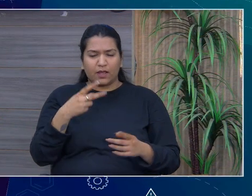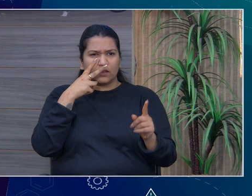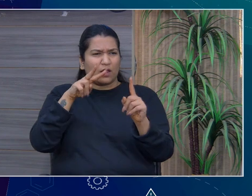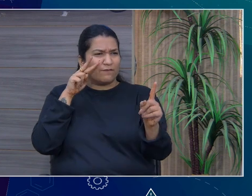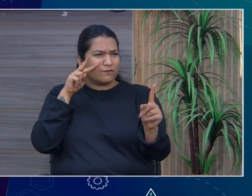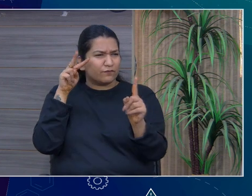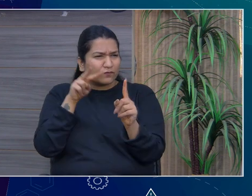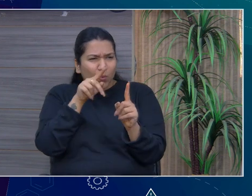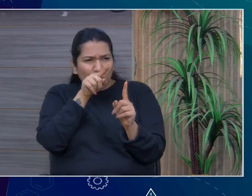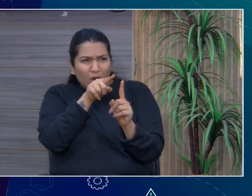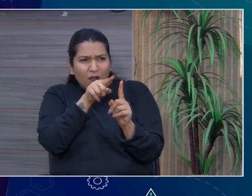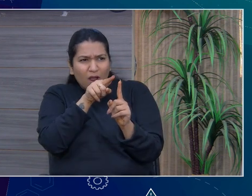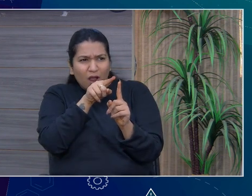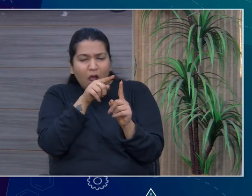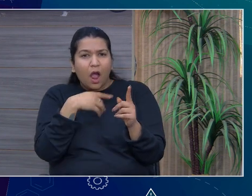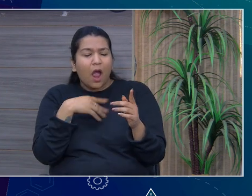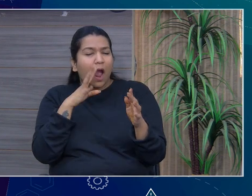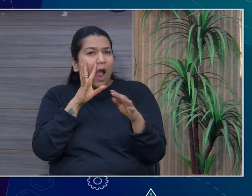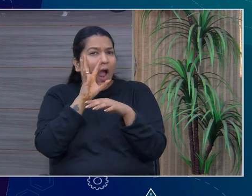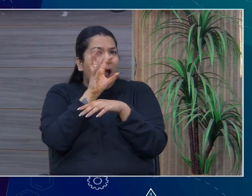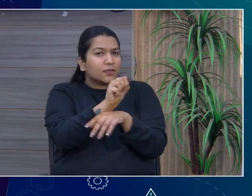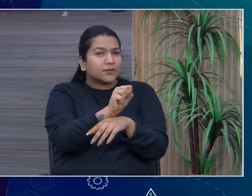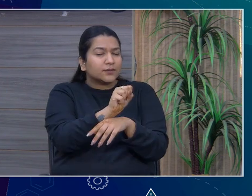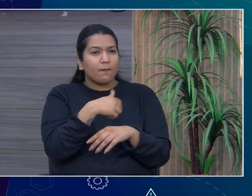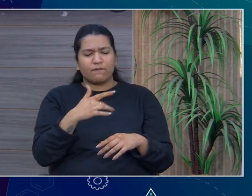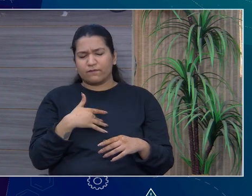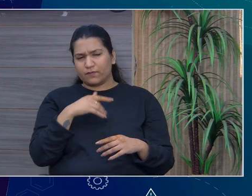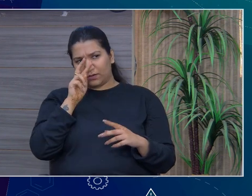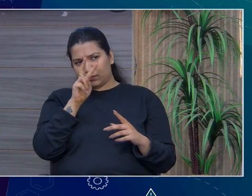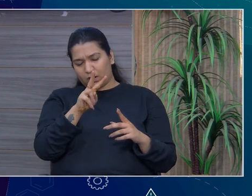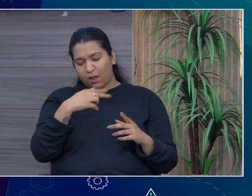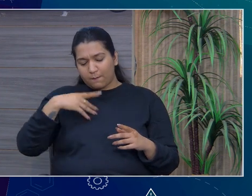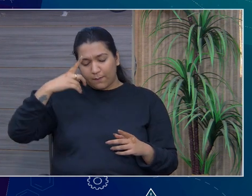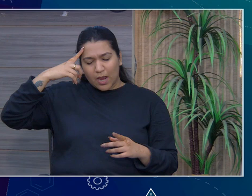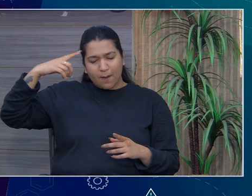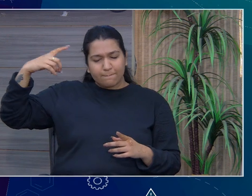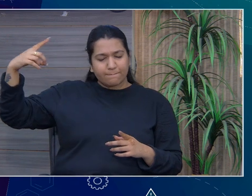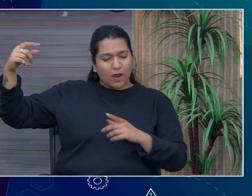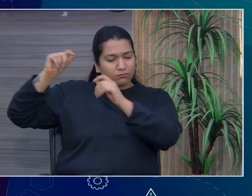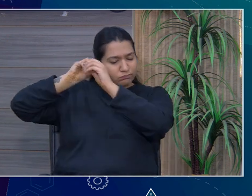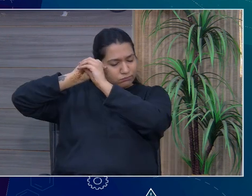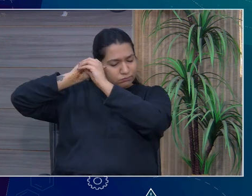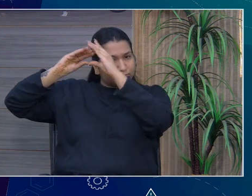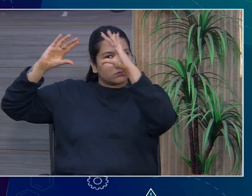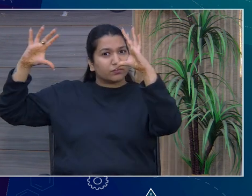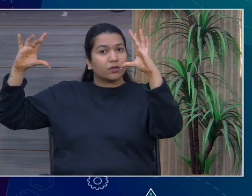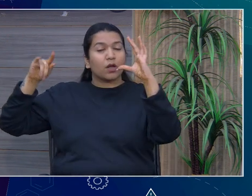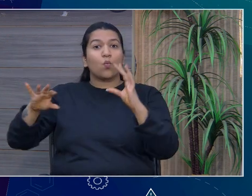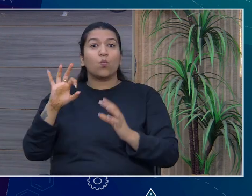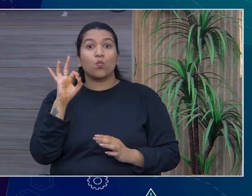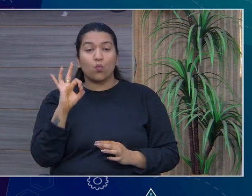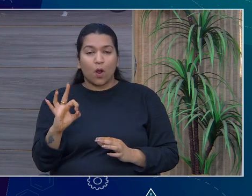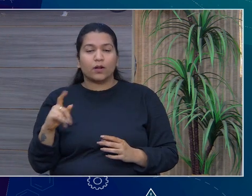हैं कि अपने आप से आप उसकी एक इमेज बना लेते हैं। कल्पना हो गई सर, बिल्कुल सर, अपनी कल्पना कह सकते